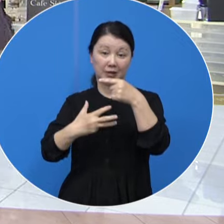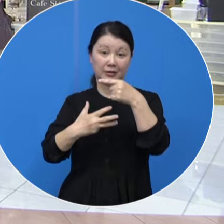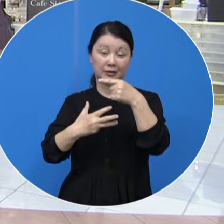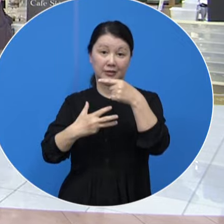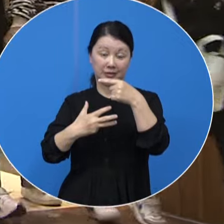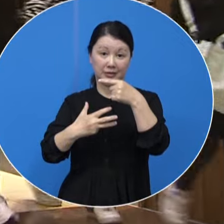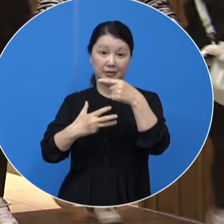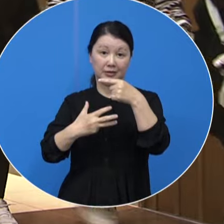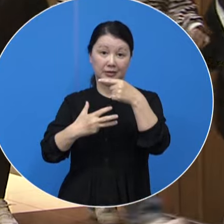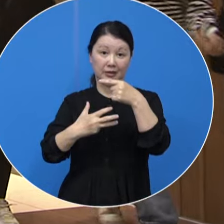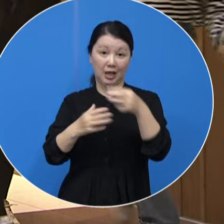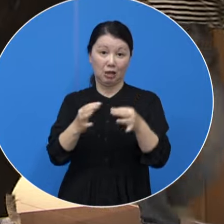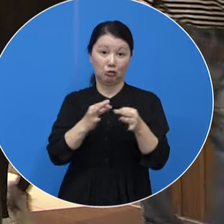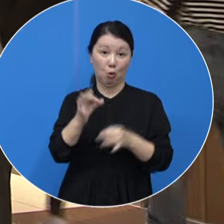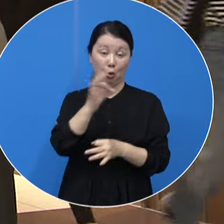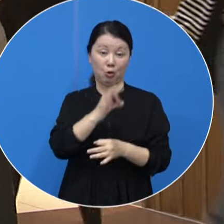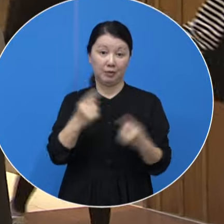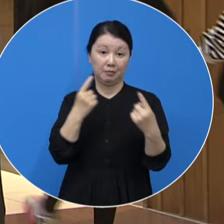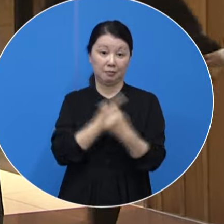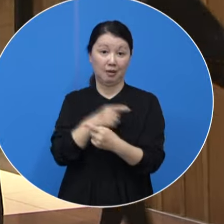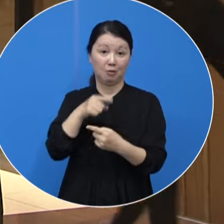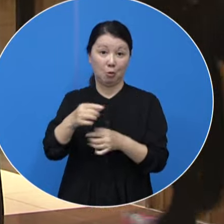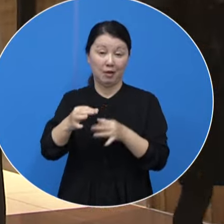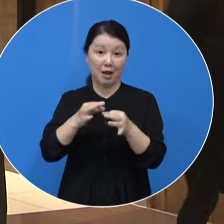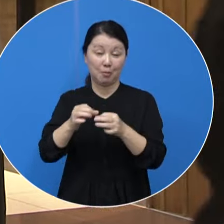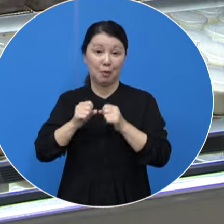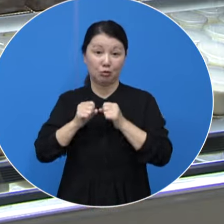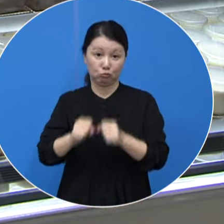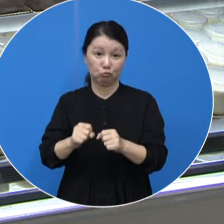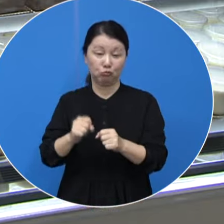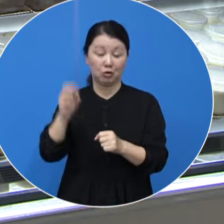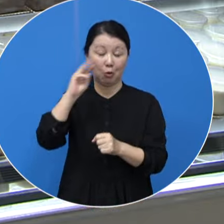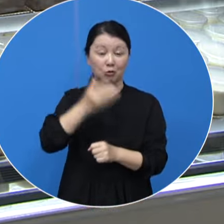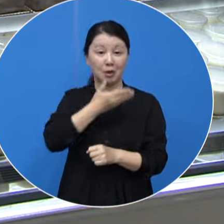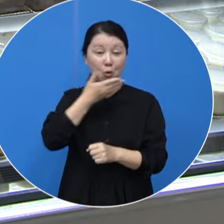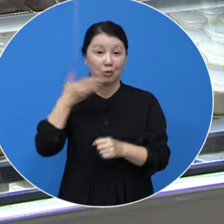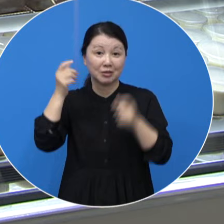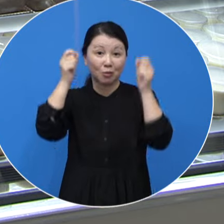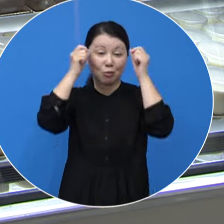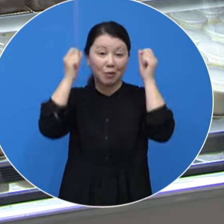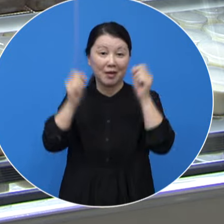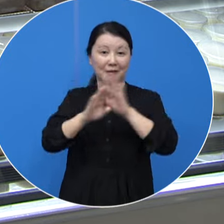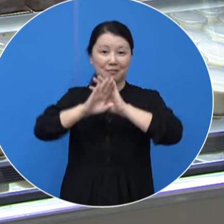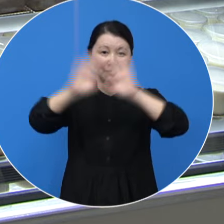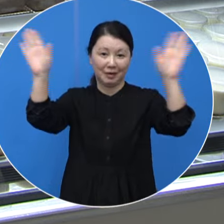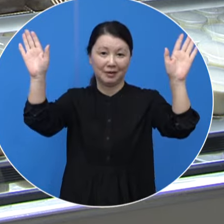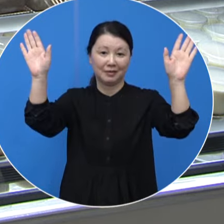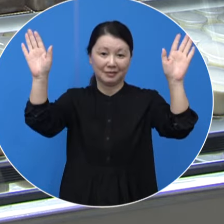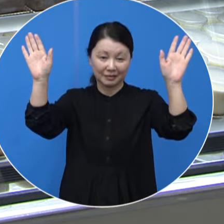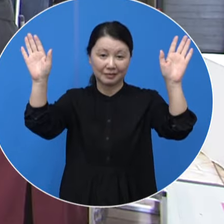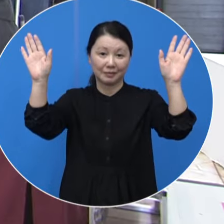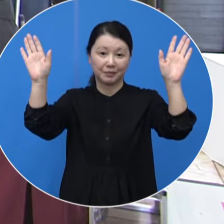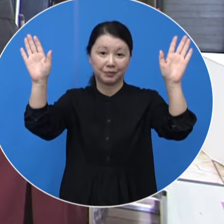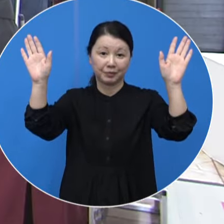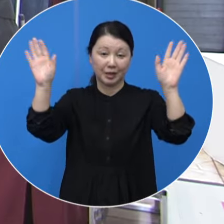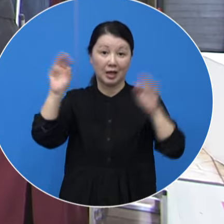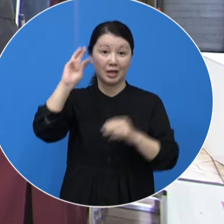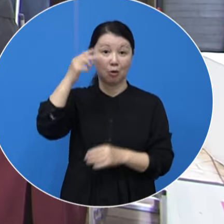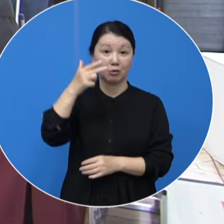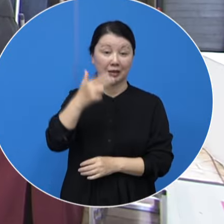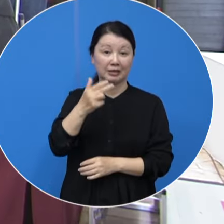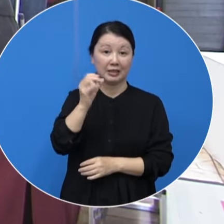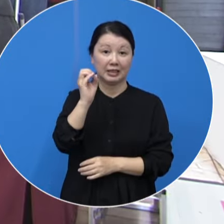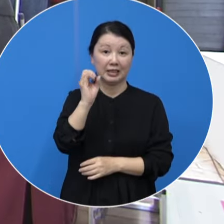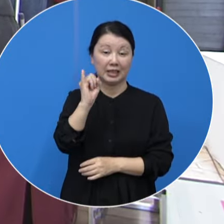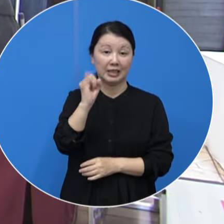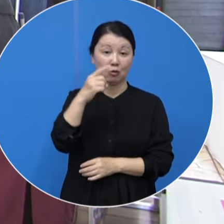28日、商品化された入賞作品を販売する鹿児島おいしいものフェアが初日を迎え、鹿児島市の